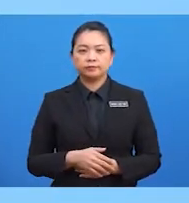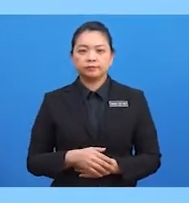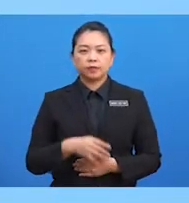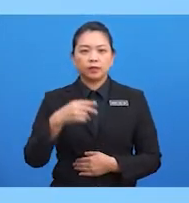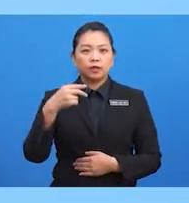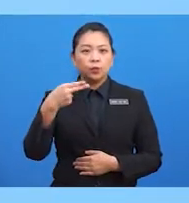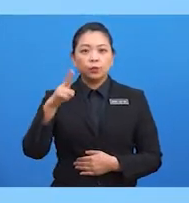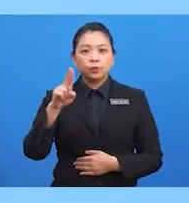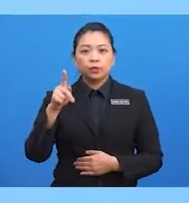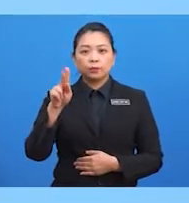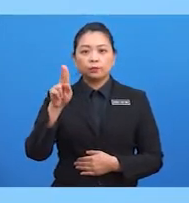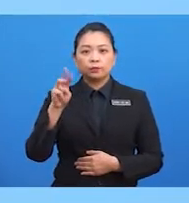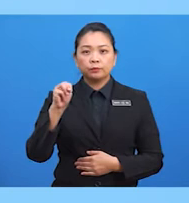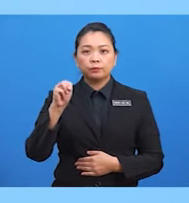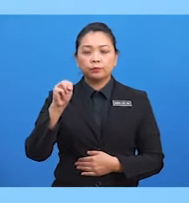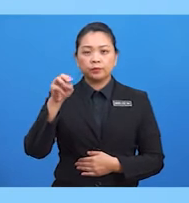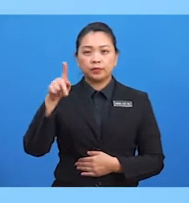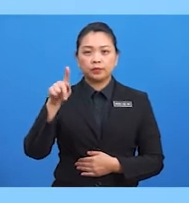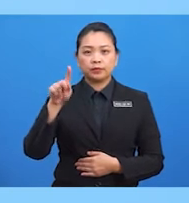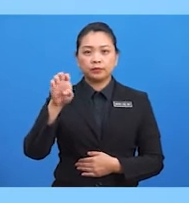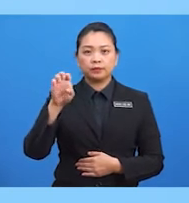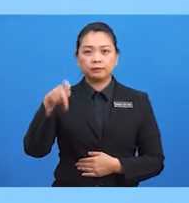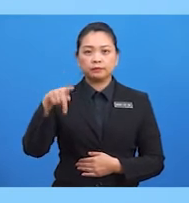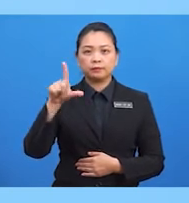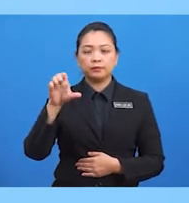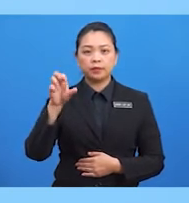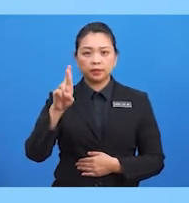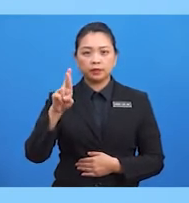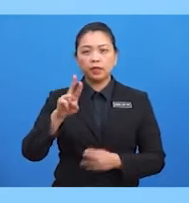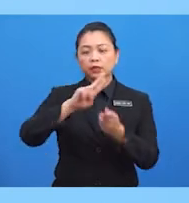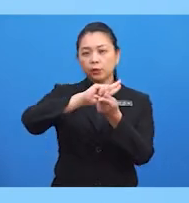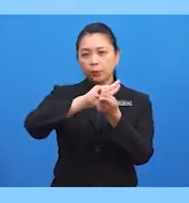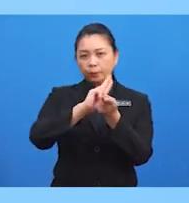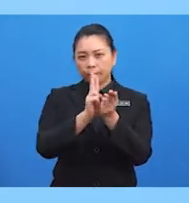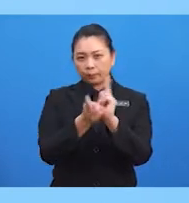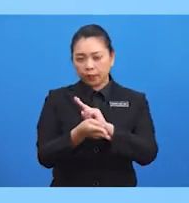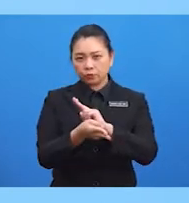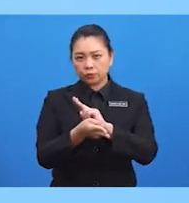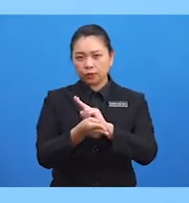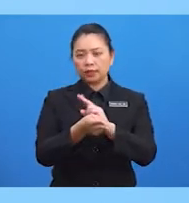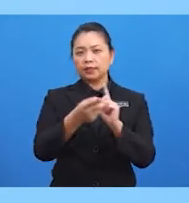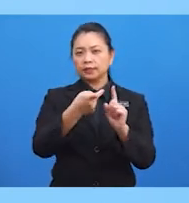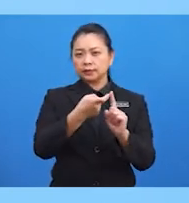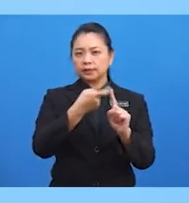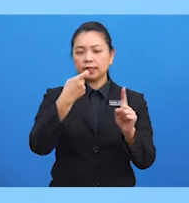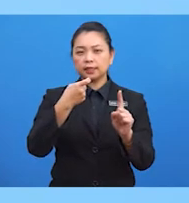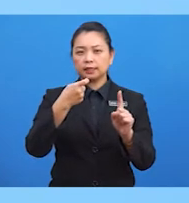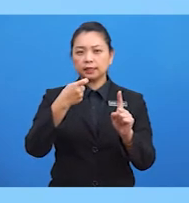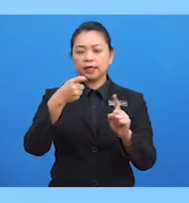Hukum Kepler adalah pengubahsuaian dari model heliocentric. Hukum